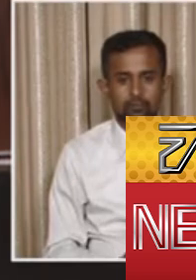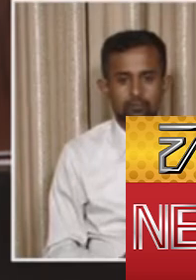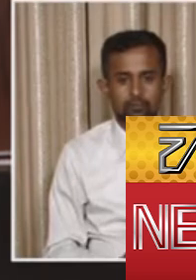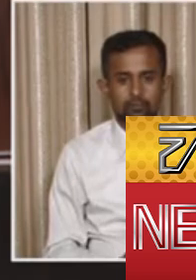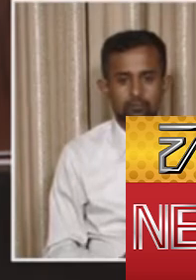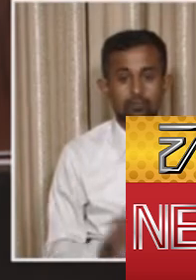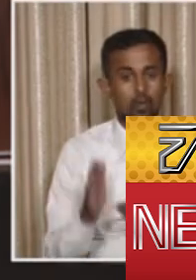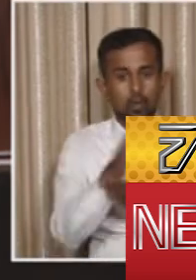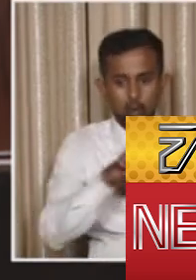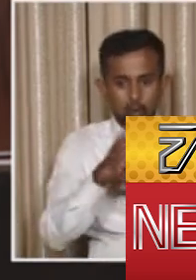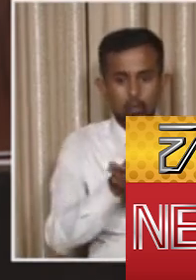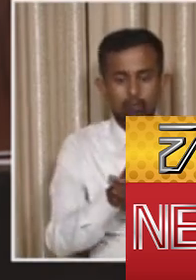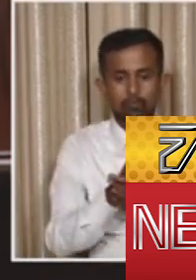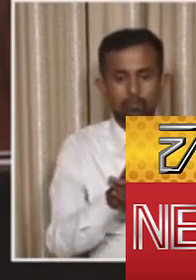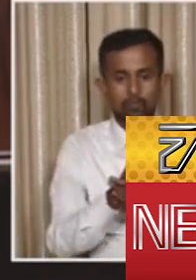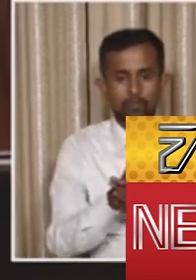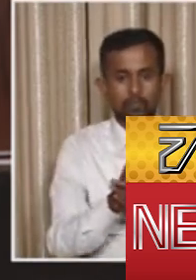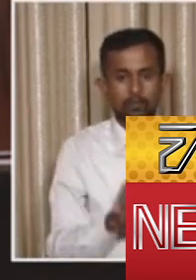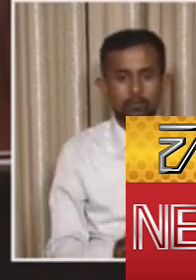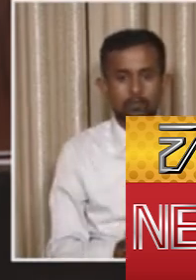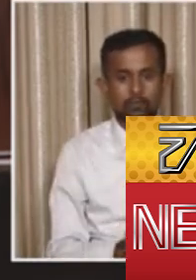Messi elu denama